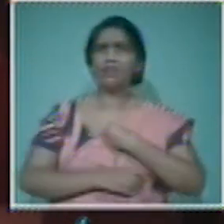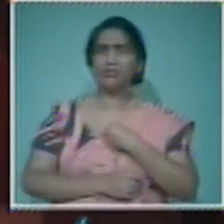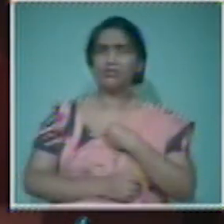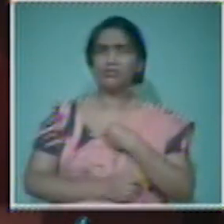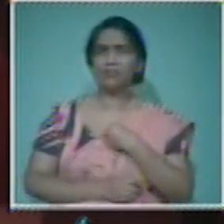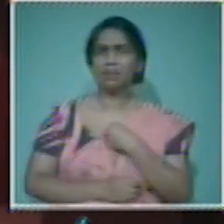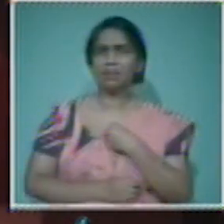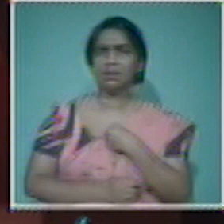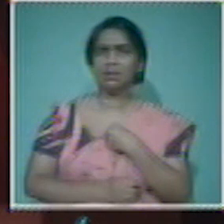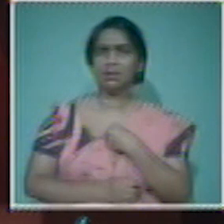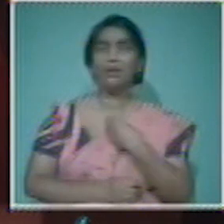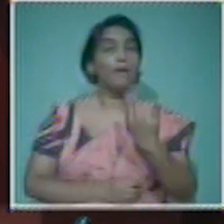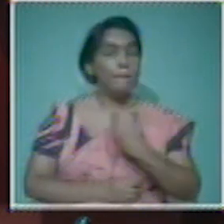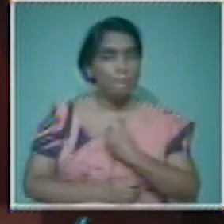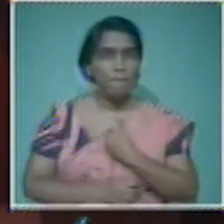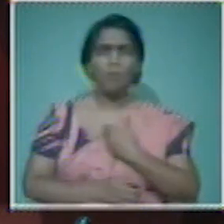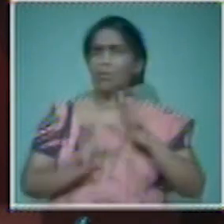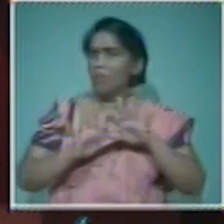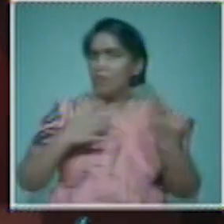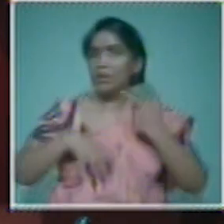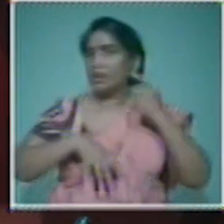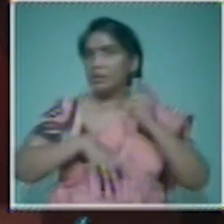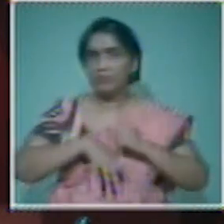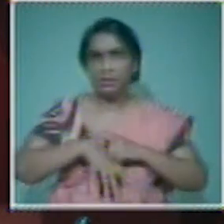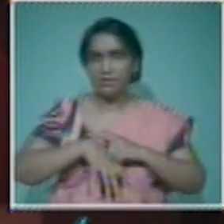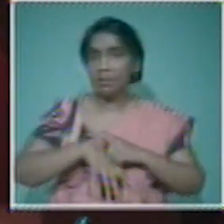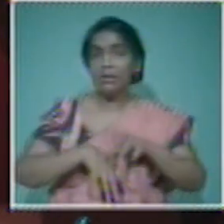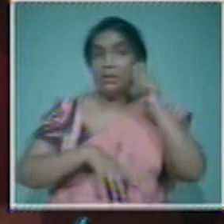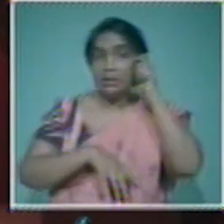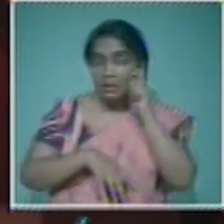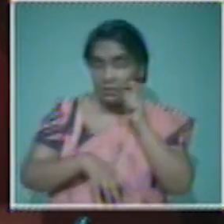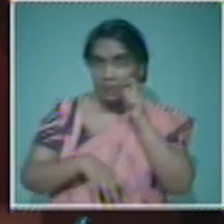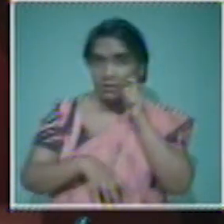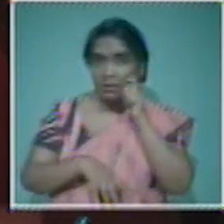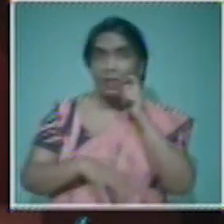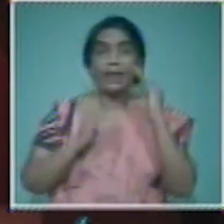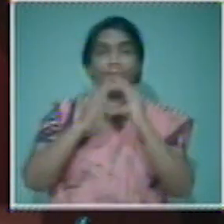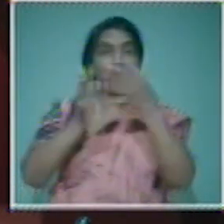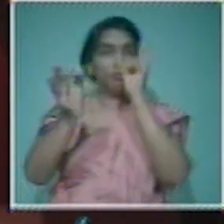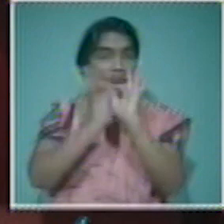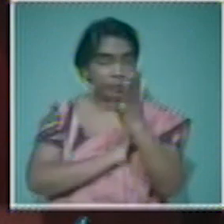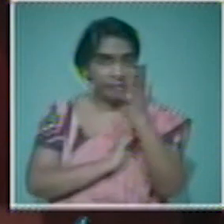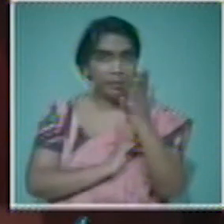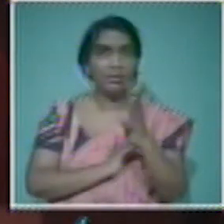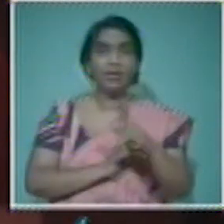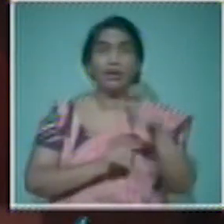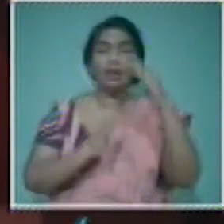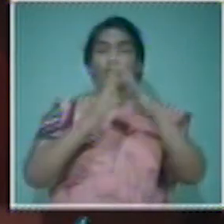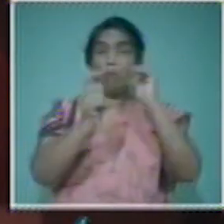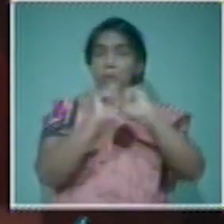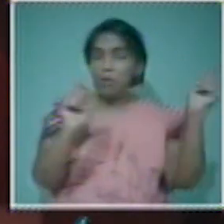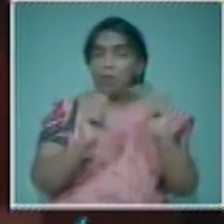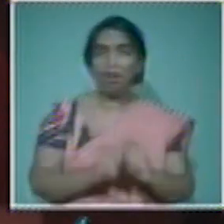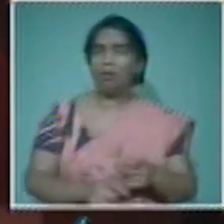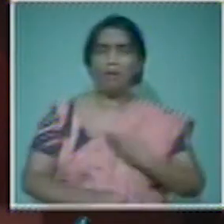katakan di dedenya, mama monama awasta awa kawat, kasta bade, gebal gini bat kirima, bepalahani kirima